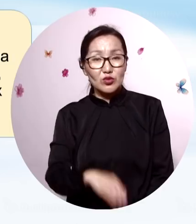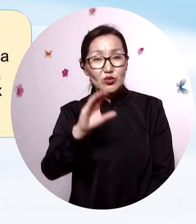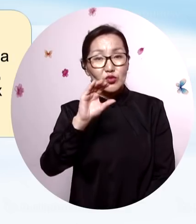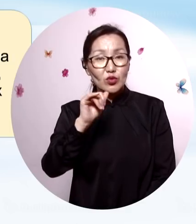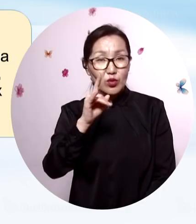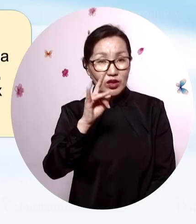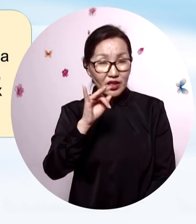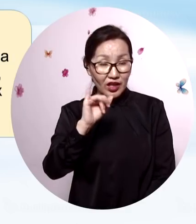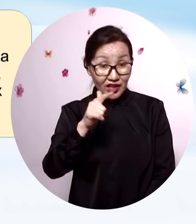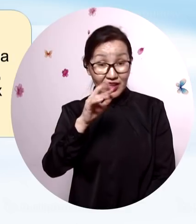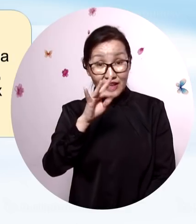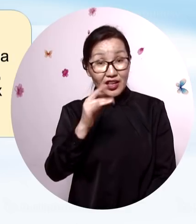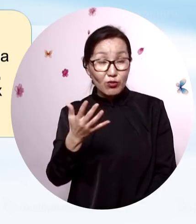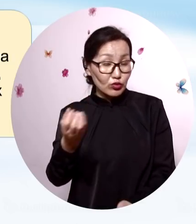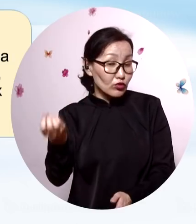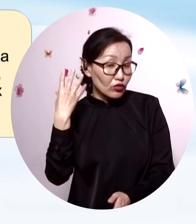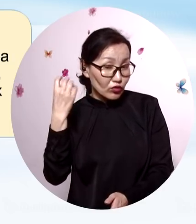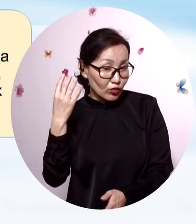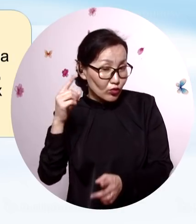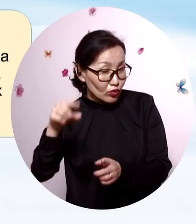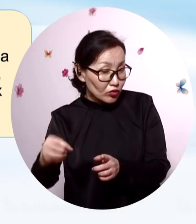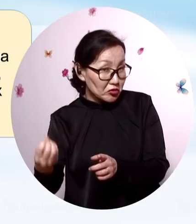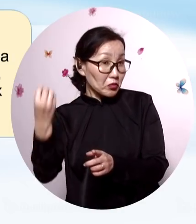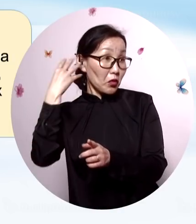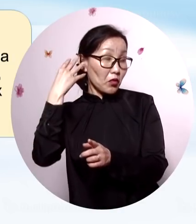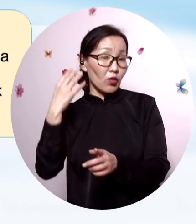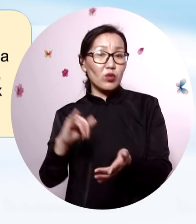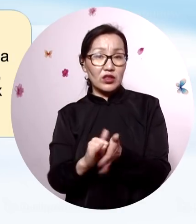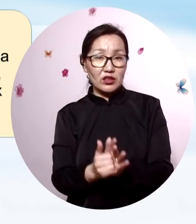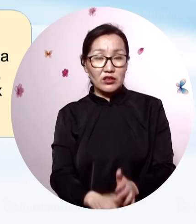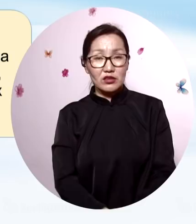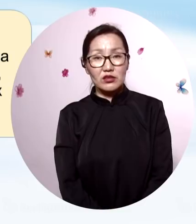Сураг яриа сонсдох, дуулдах гэсэн утгыг илэрхийлж.